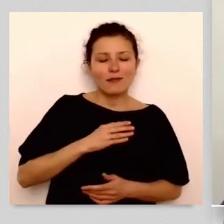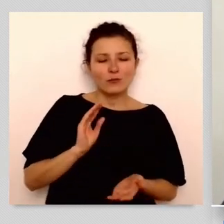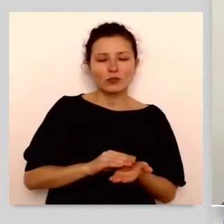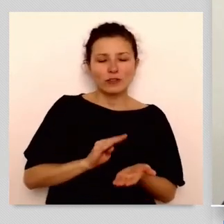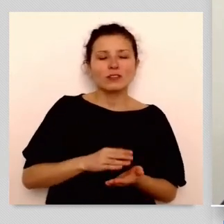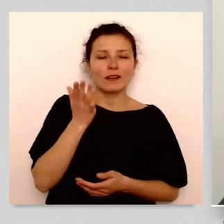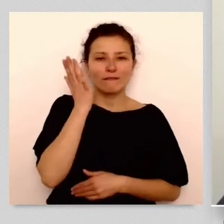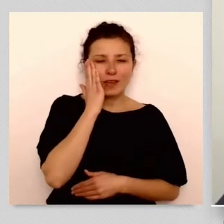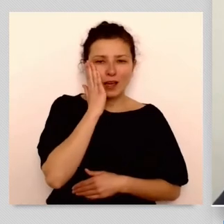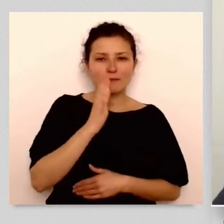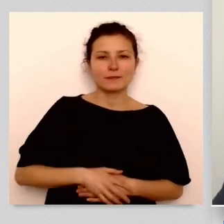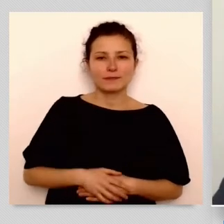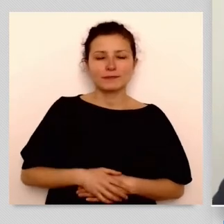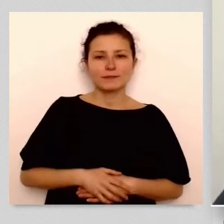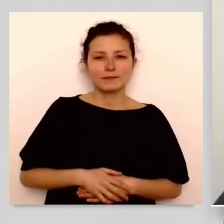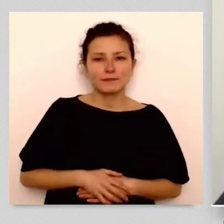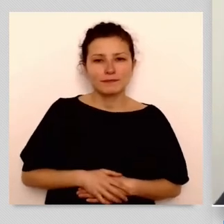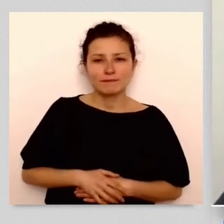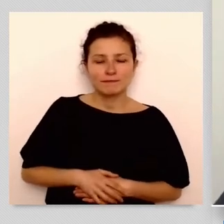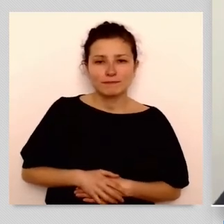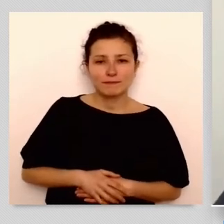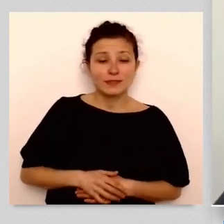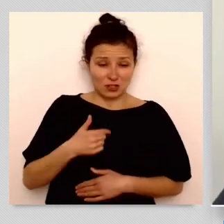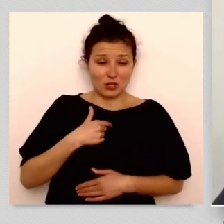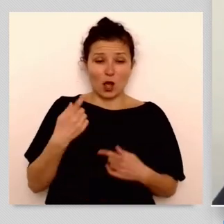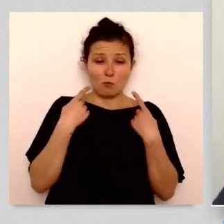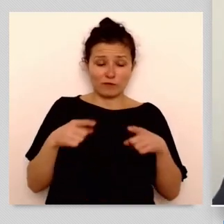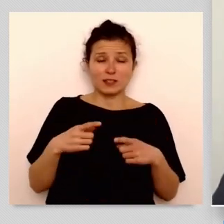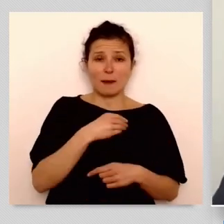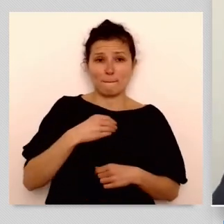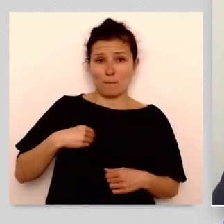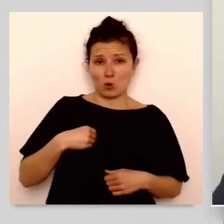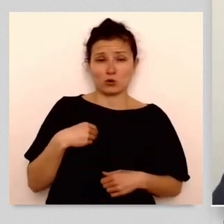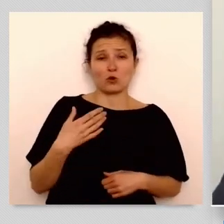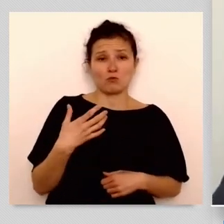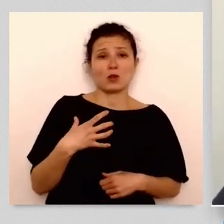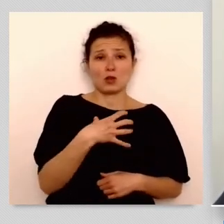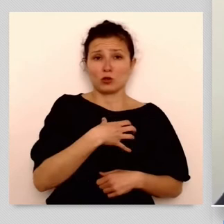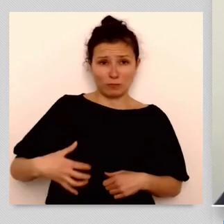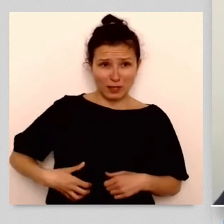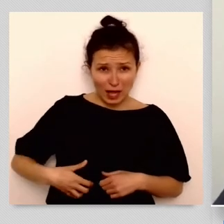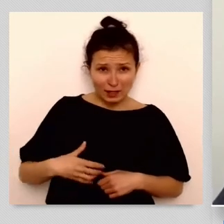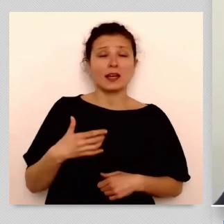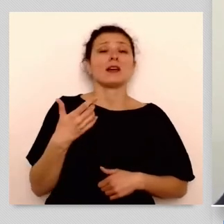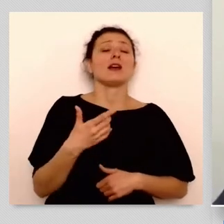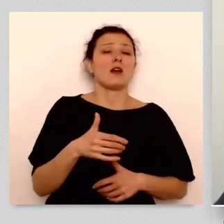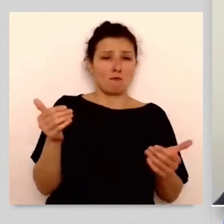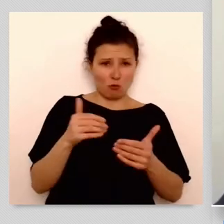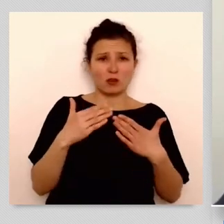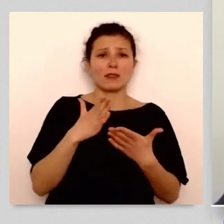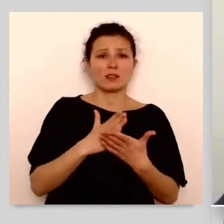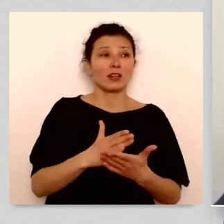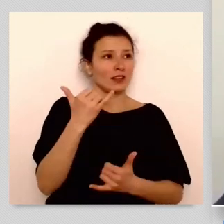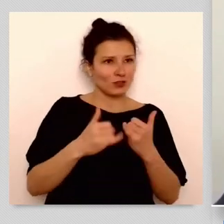wiem, że będąc odpowiedzialny za polską gospodarkę, można sobie z tym poradzić, jeśli ma się przekonanie, że to trzeba